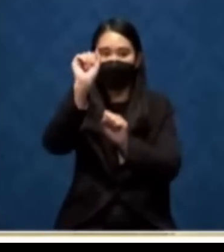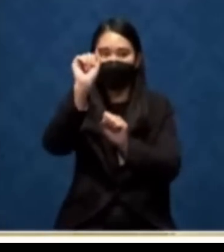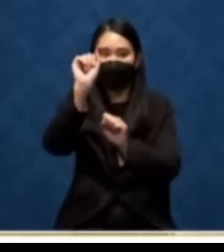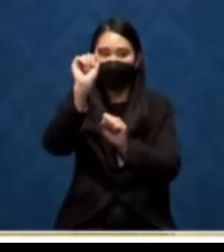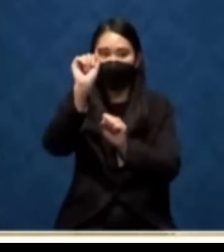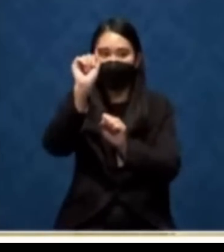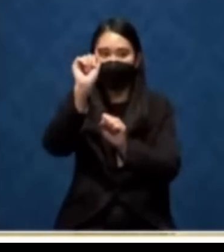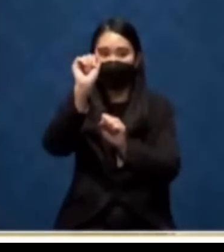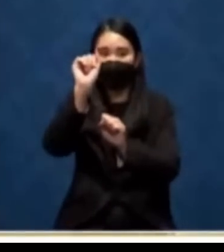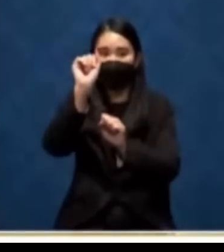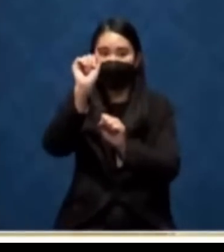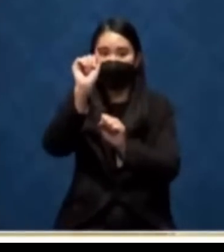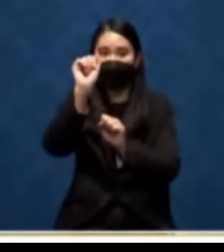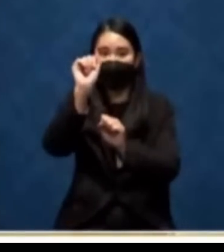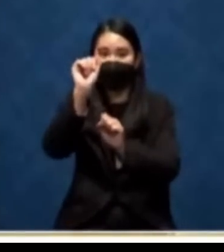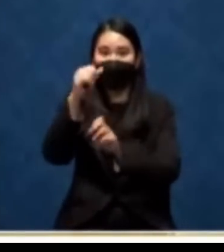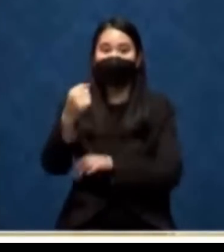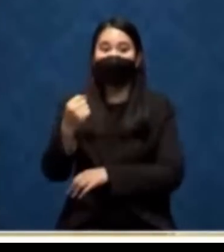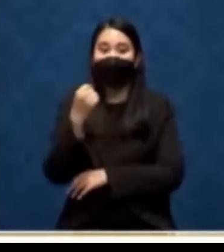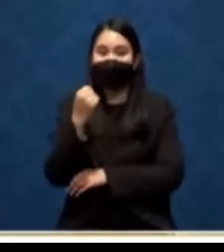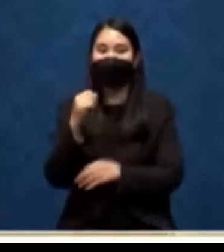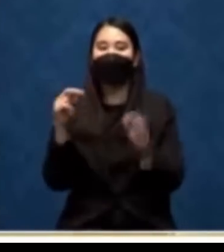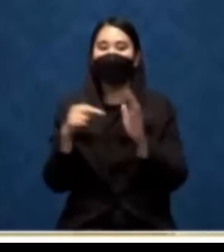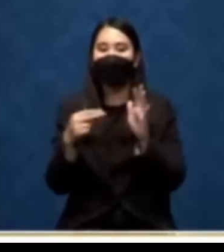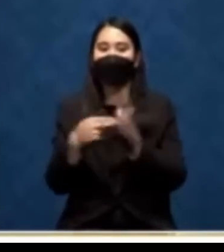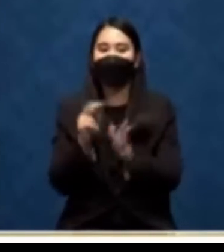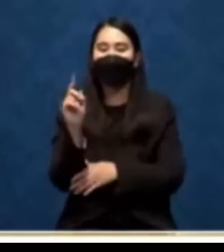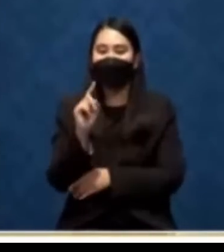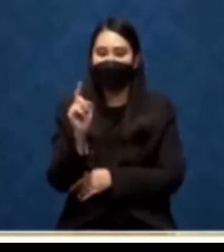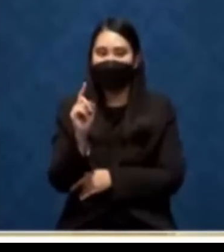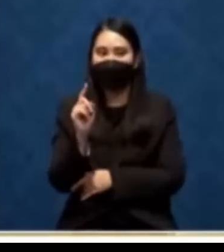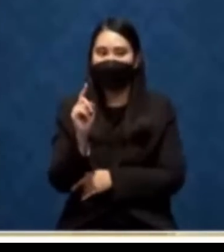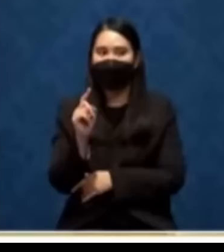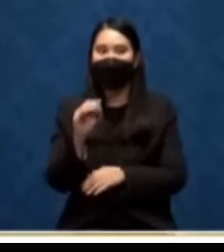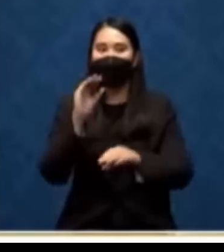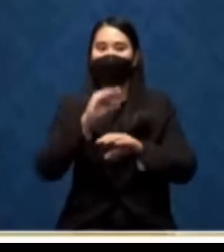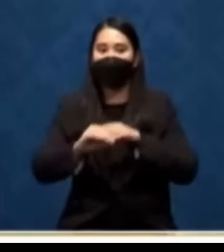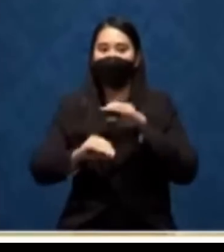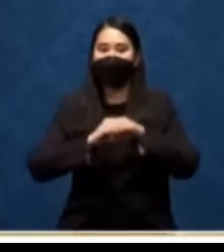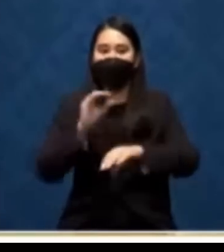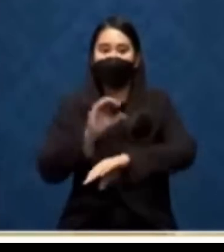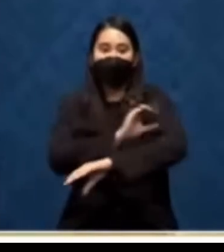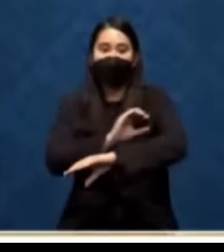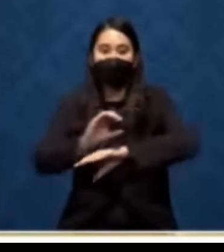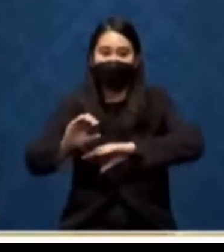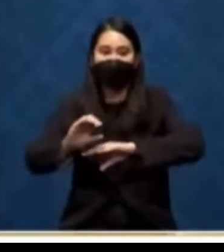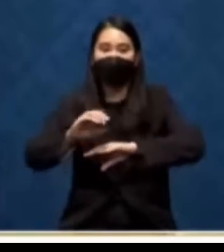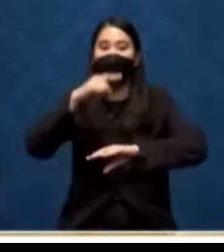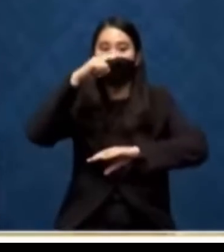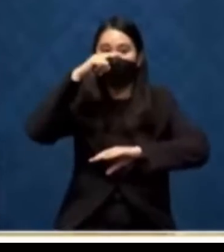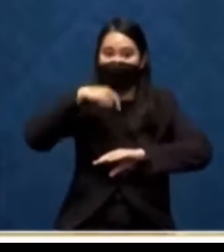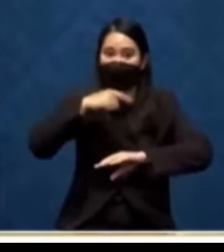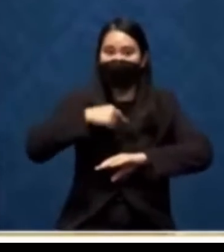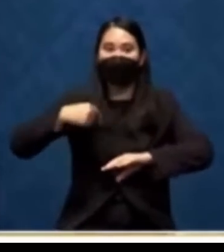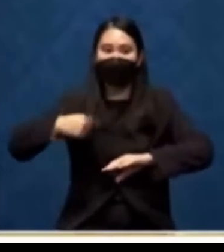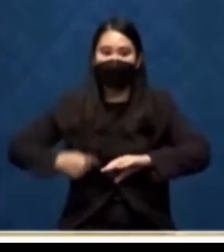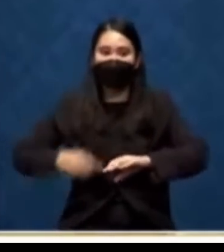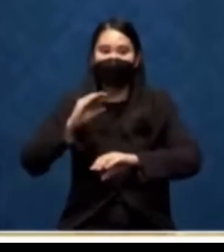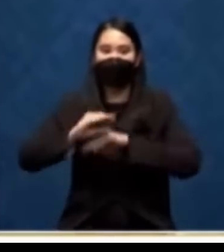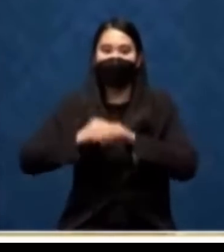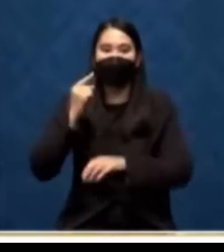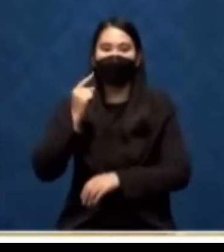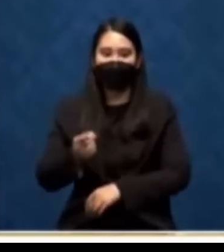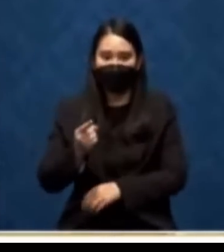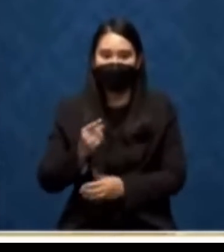นะครับเด็ดขาดนะครับเพื่อรับประกันว่าโครงการรถไฟความเร็วสูงไทยจีนจะได้ดำเนินการจริ